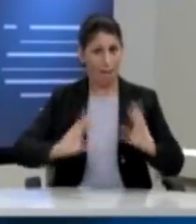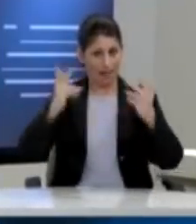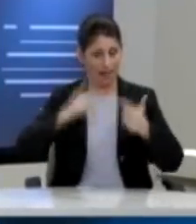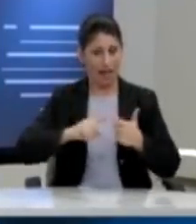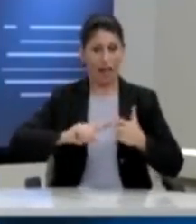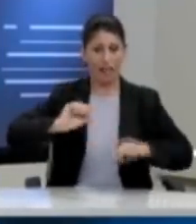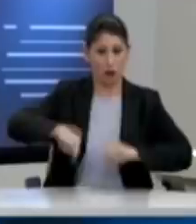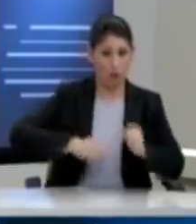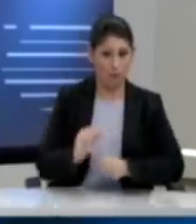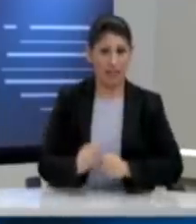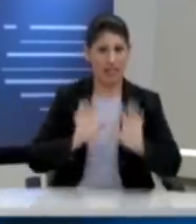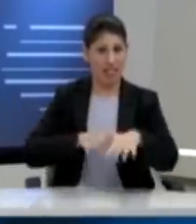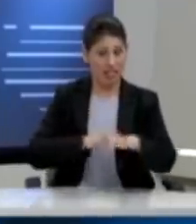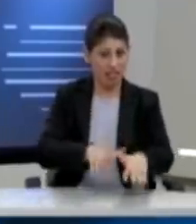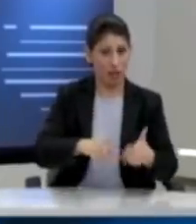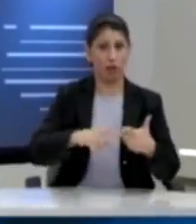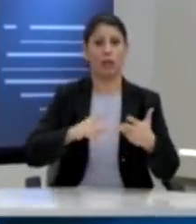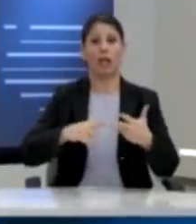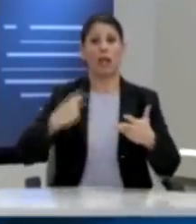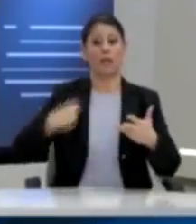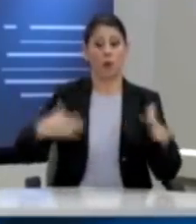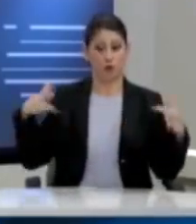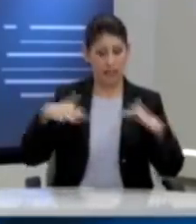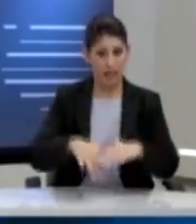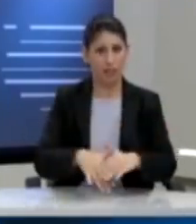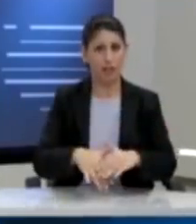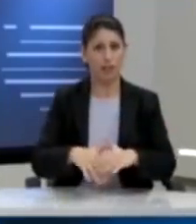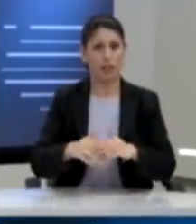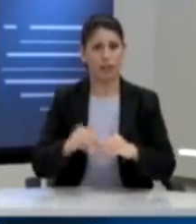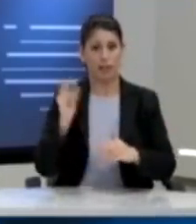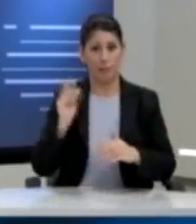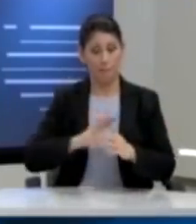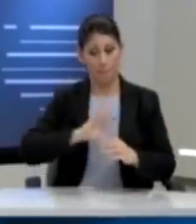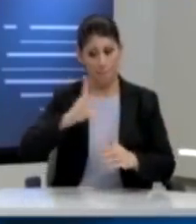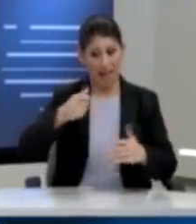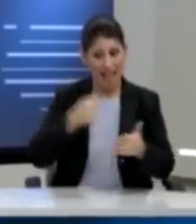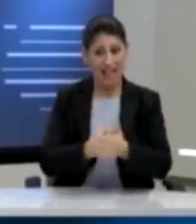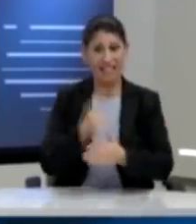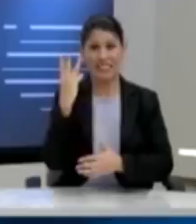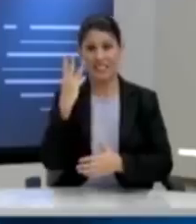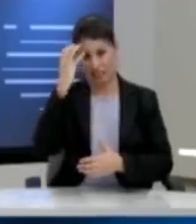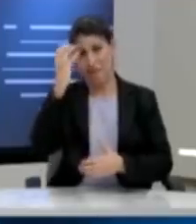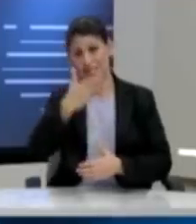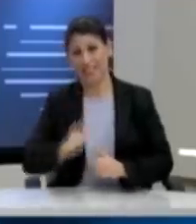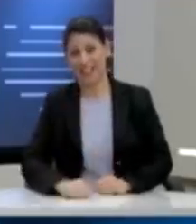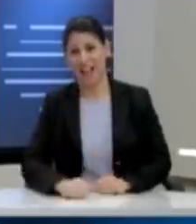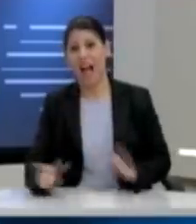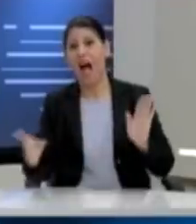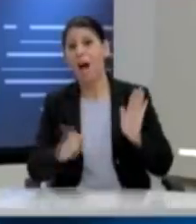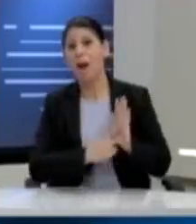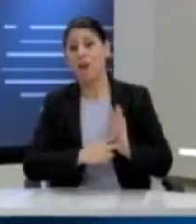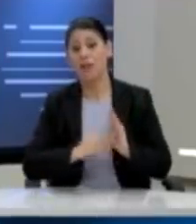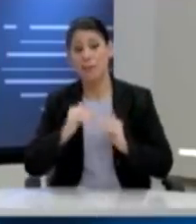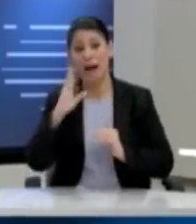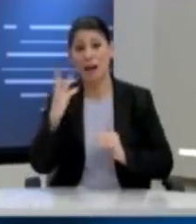η κινητοποίηση, η διαδήλωση, οι δημόσιες συναθρήσεις, πάνω από τρεις. Για να θυμηθείτε,